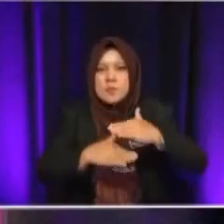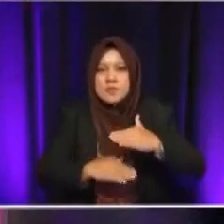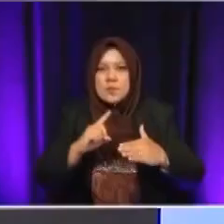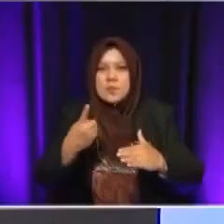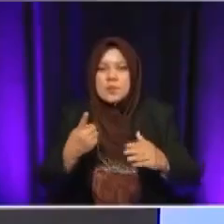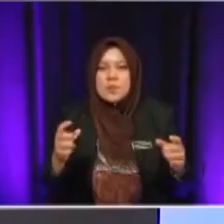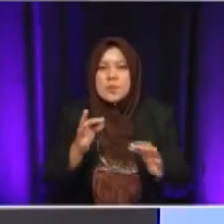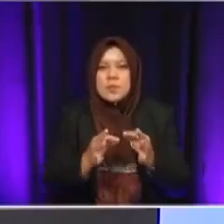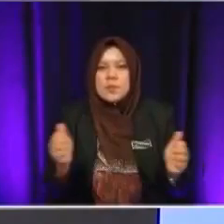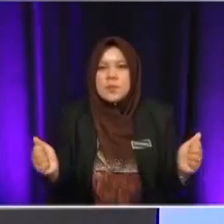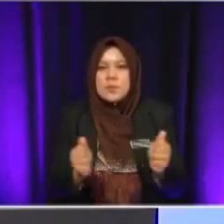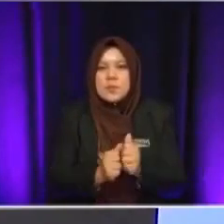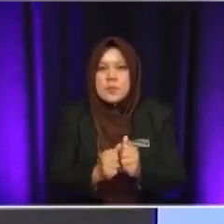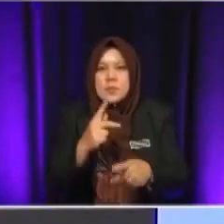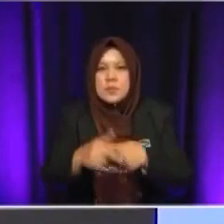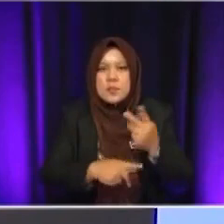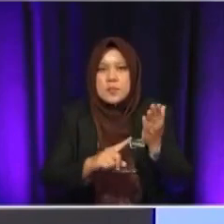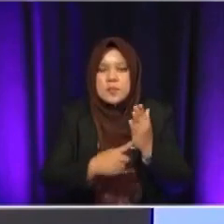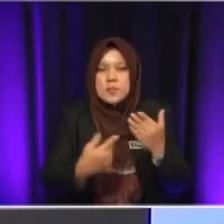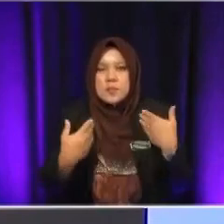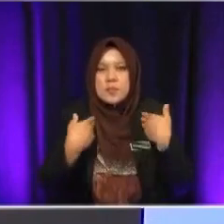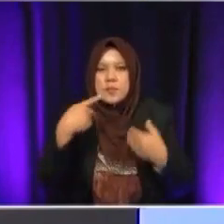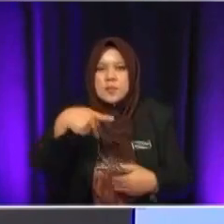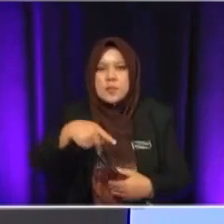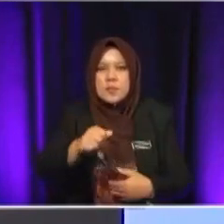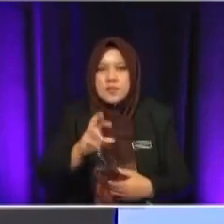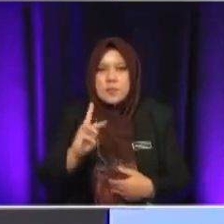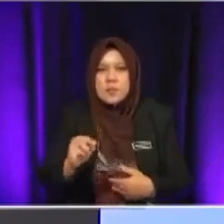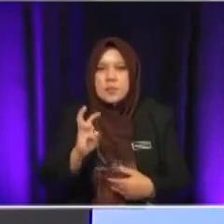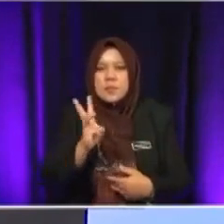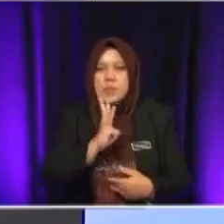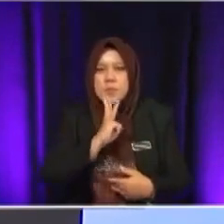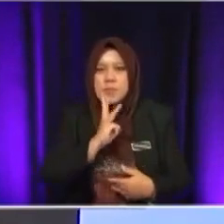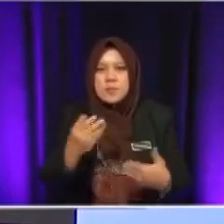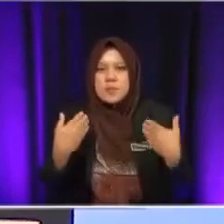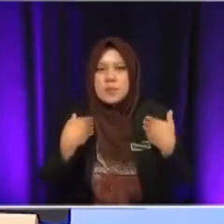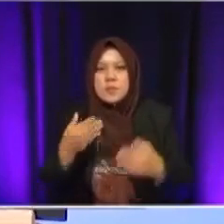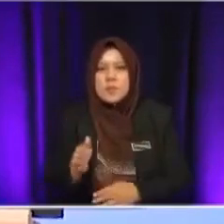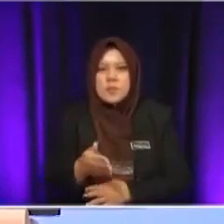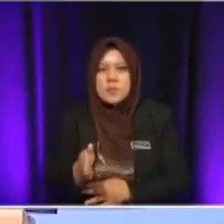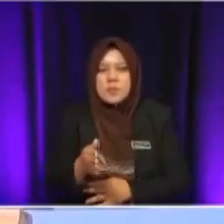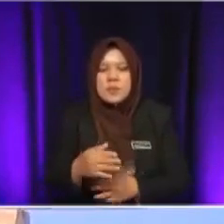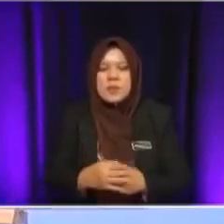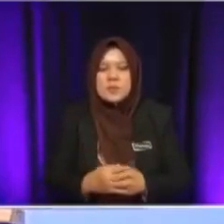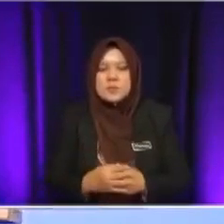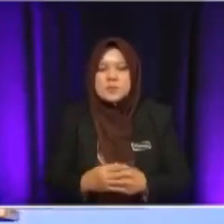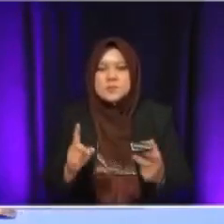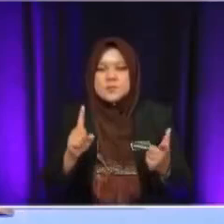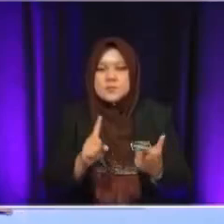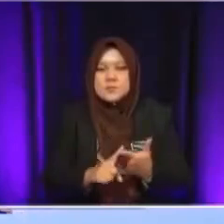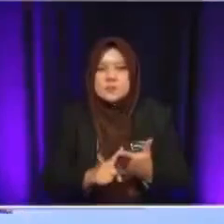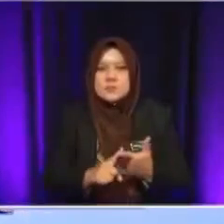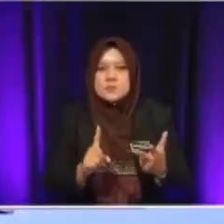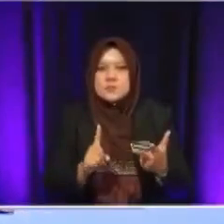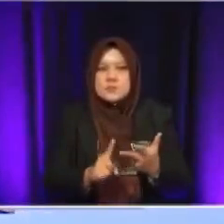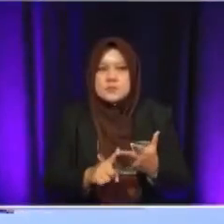dengan kitaran semula, kita ada pam air macam aquaponik ni juga. Cuma beza aquaponik ni kita ada ikan. Ni aquaponik yang kedua. Okey,